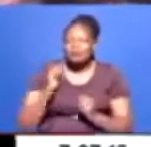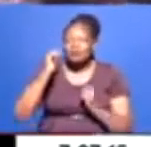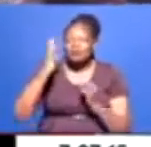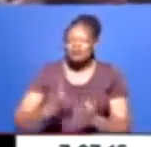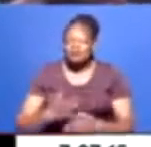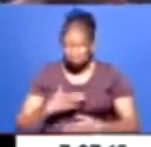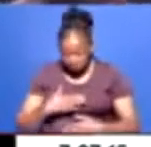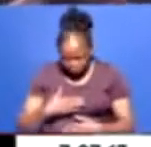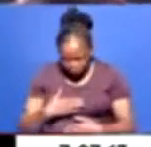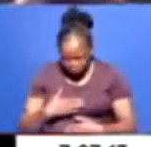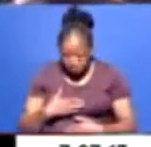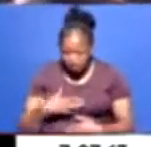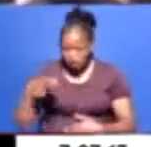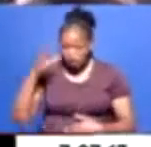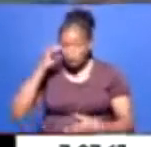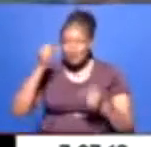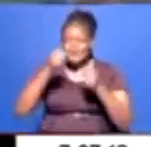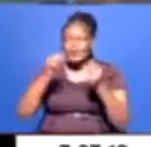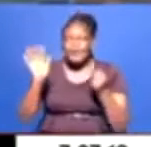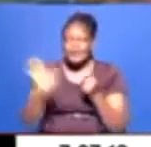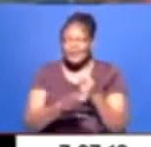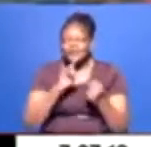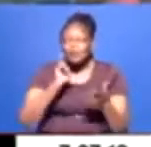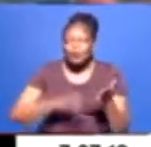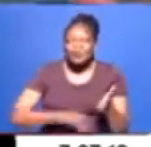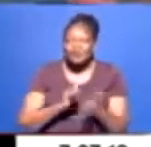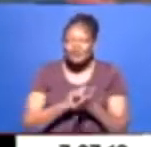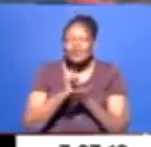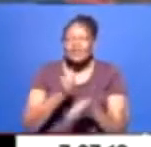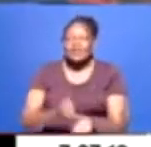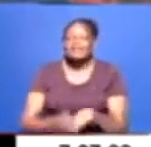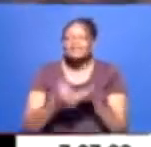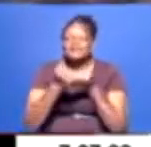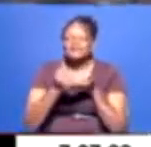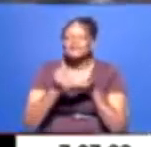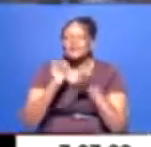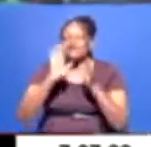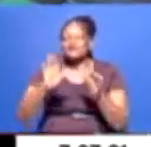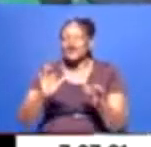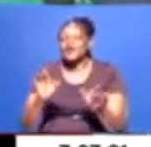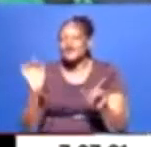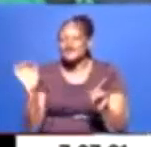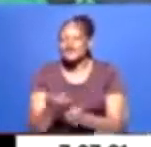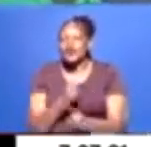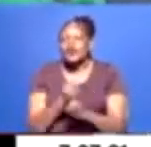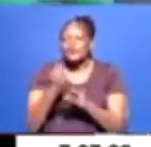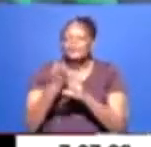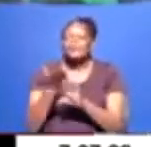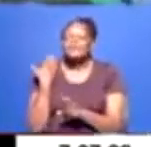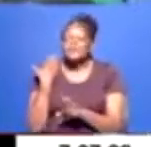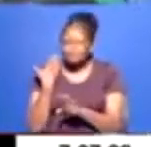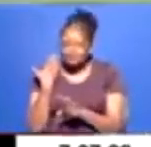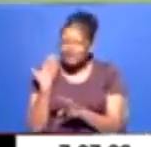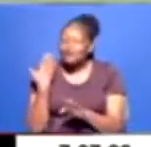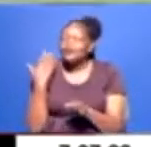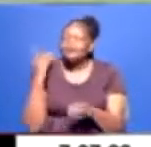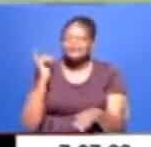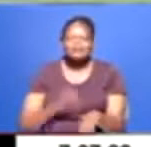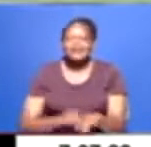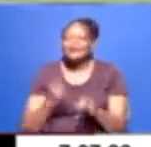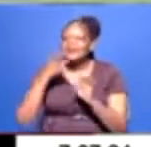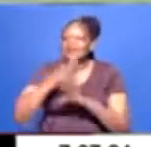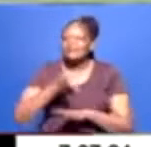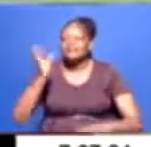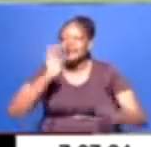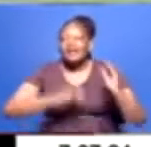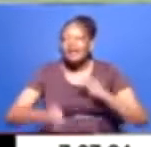maoni ya wapinzani wao, akisema hiyo itasaidia kuepusha ghasia kabla, wakati na hata baada ya uchaguzi. Nyingi